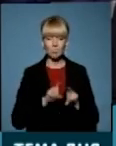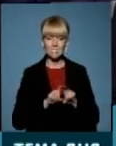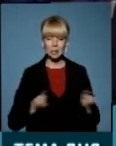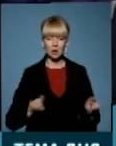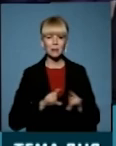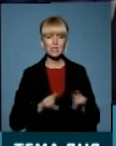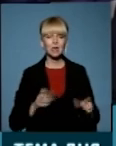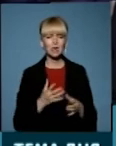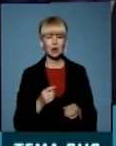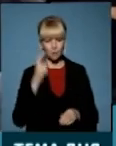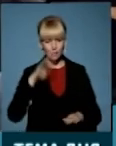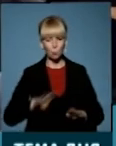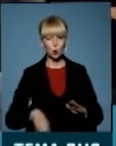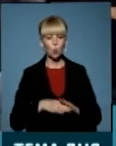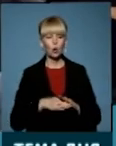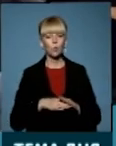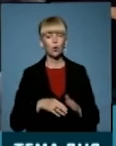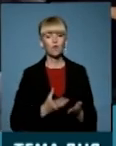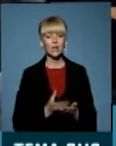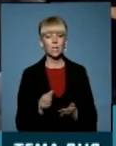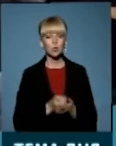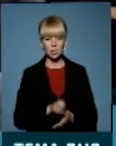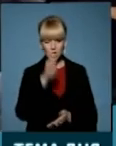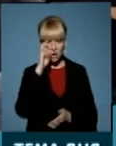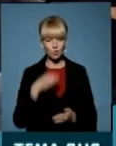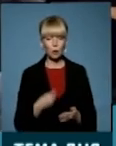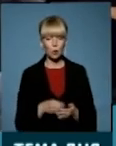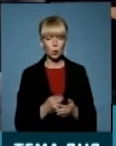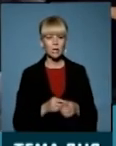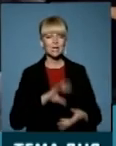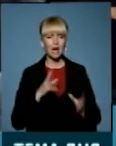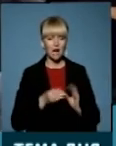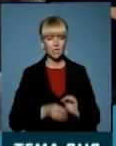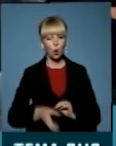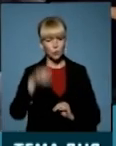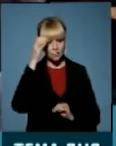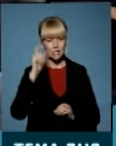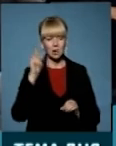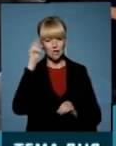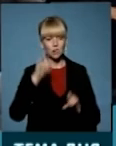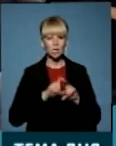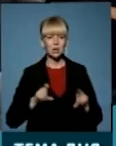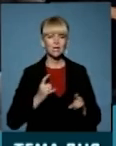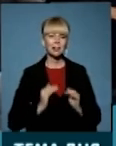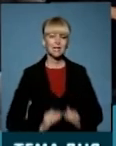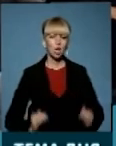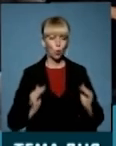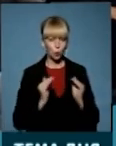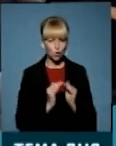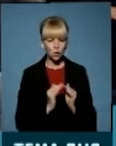в закладах, які підпорядковуються і фінансуються з державного бюджету. Це загальноосвітні навчальні заклади, садочки,